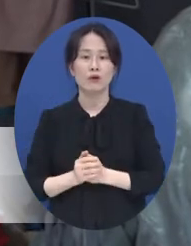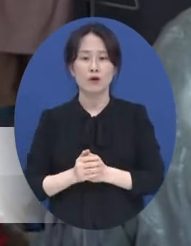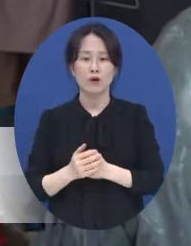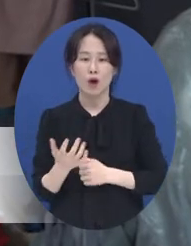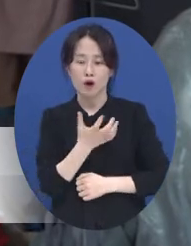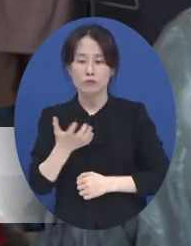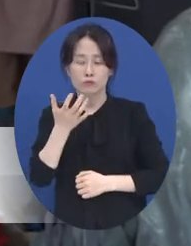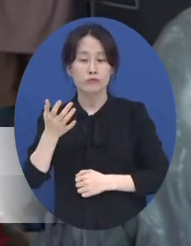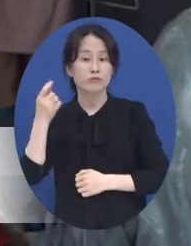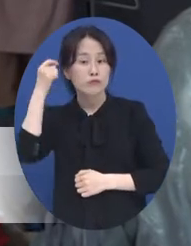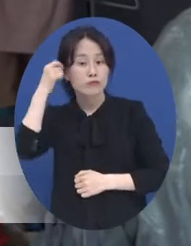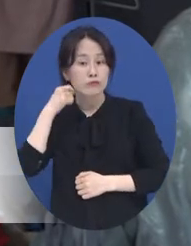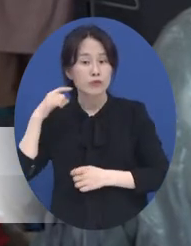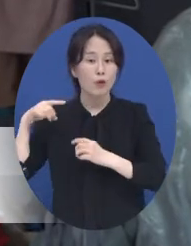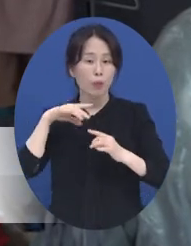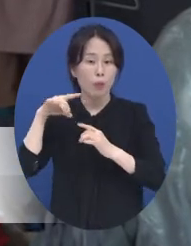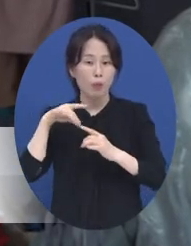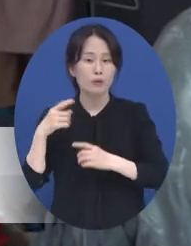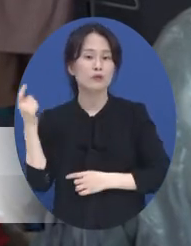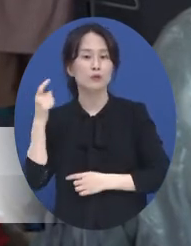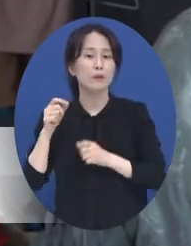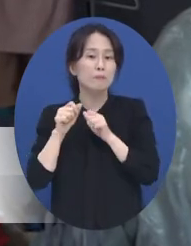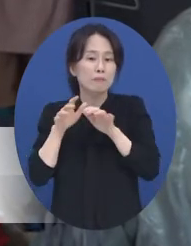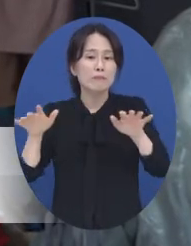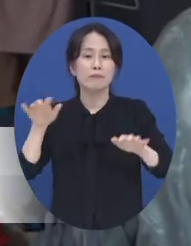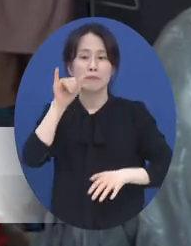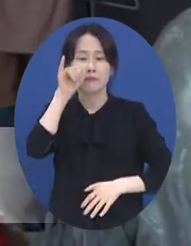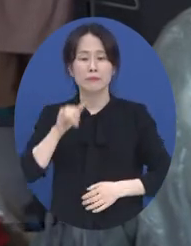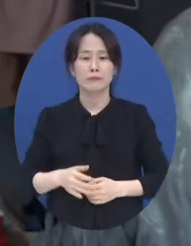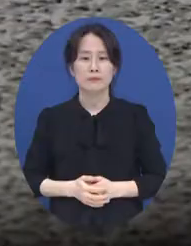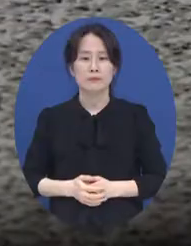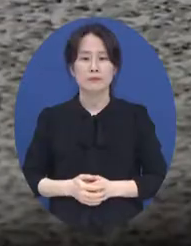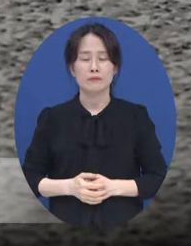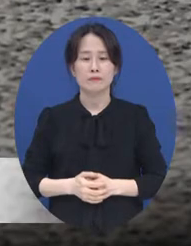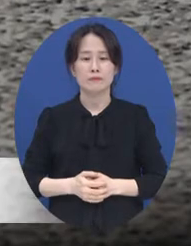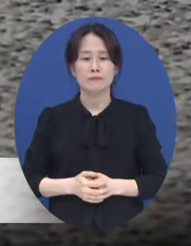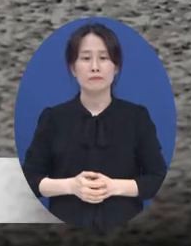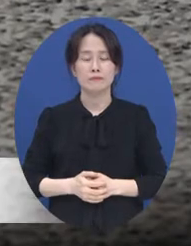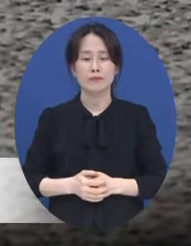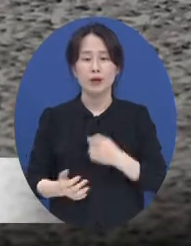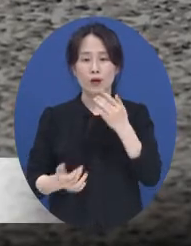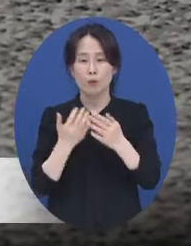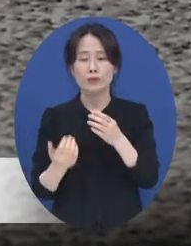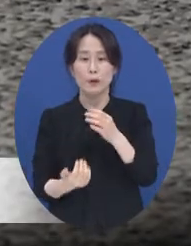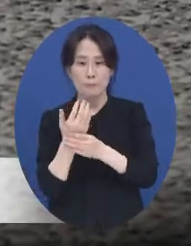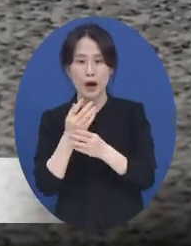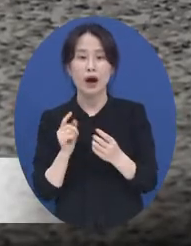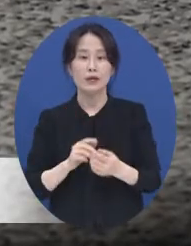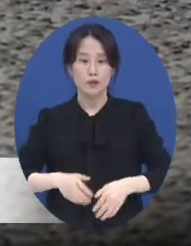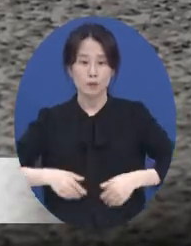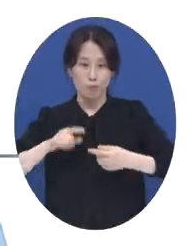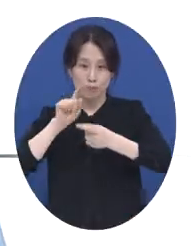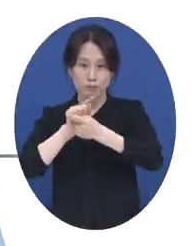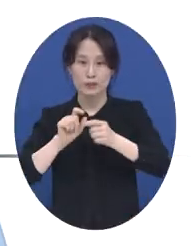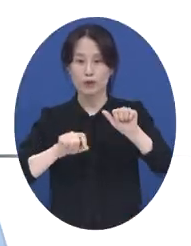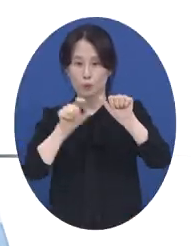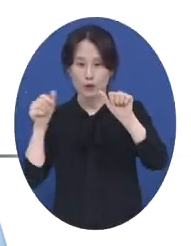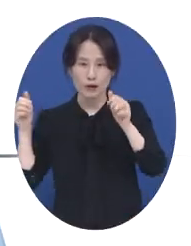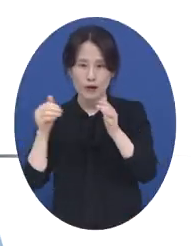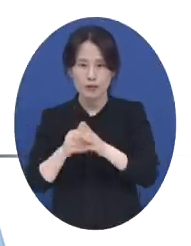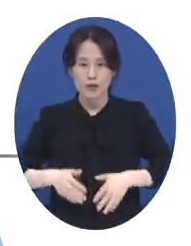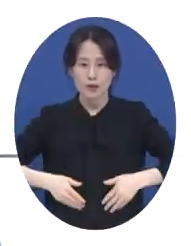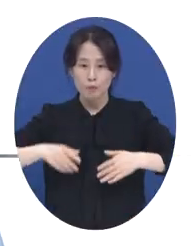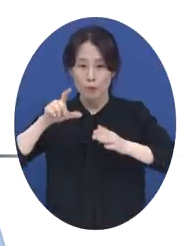연기를 감자 해가지고 화제 이게 소리가 않은 자 감지기 5 경기도 소방 이 이렇게 화제가 잦은 봄을 맞아 다음달